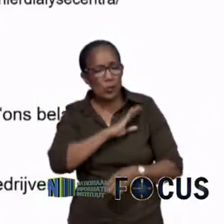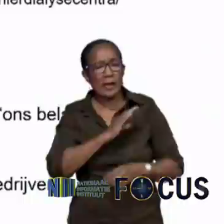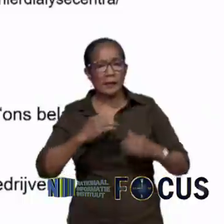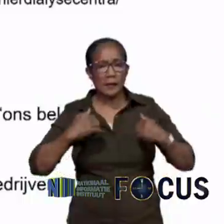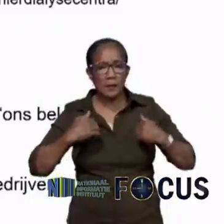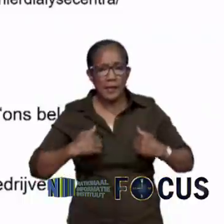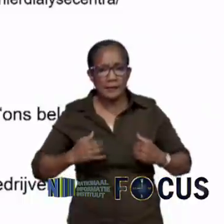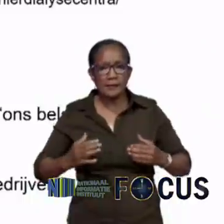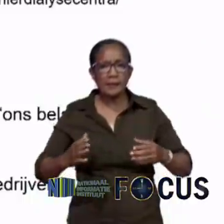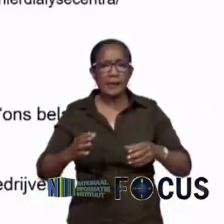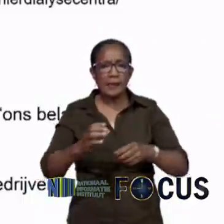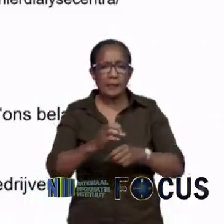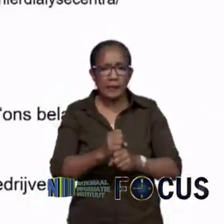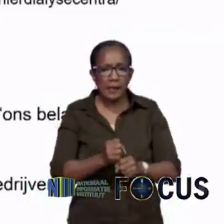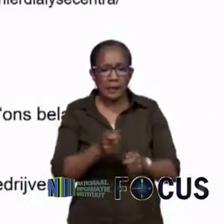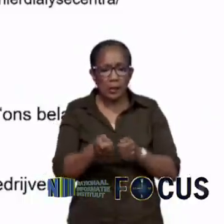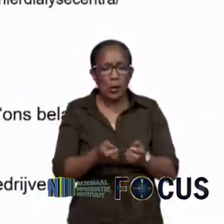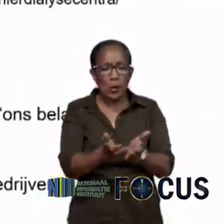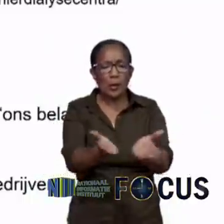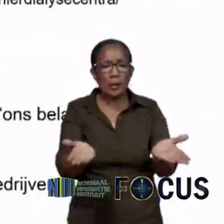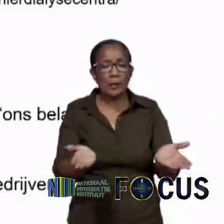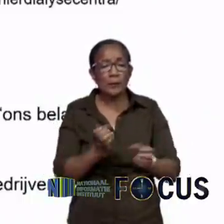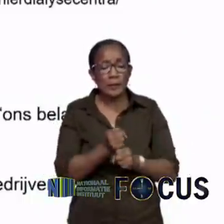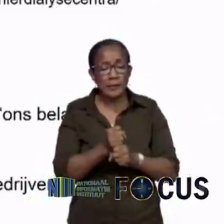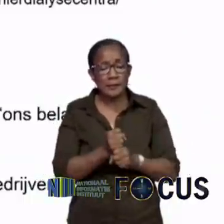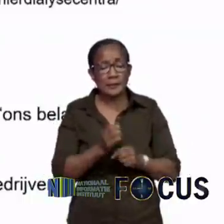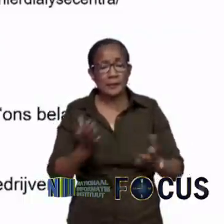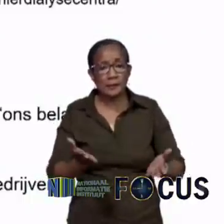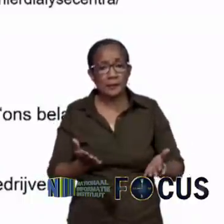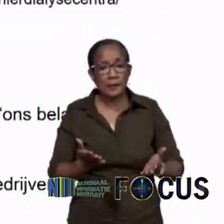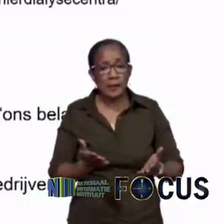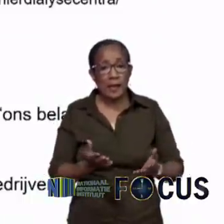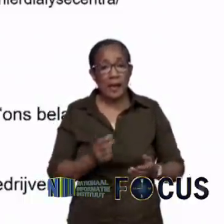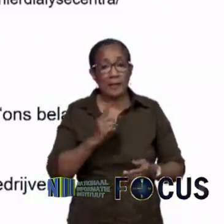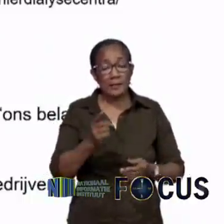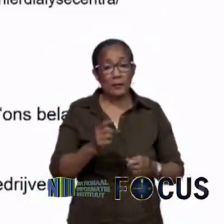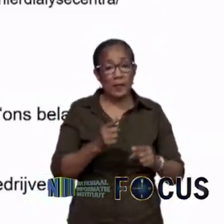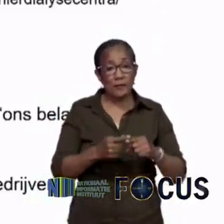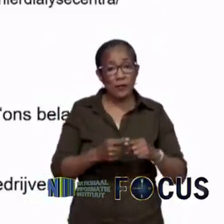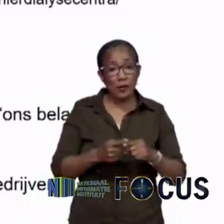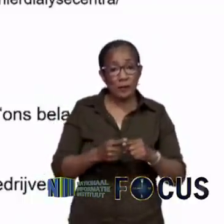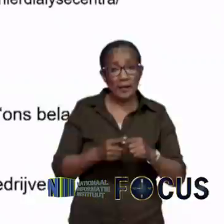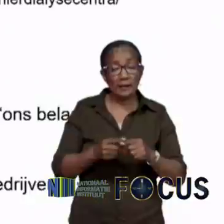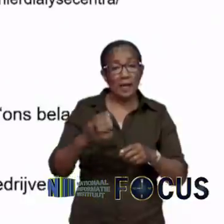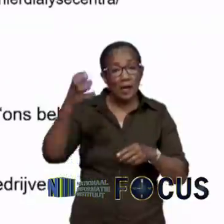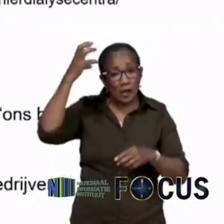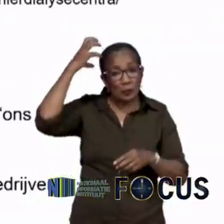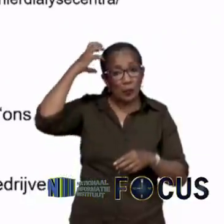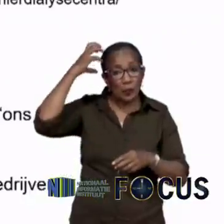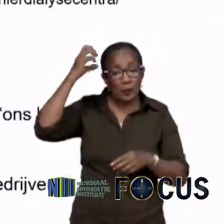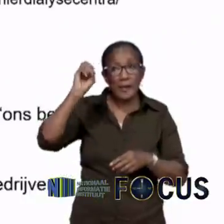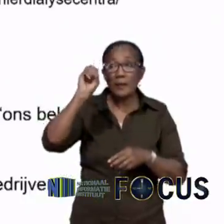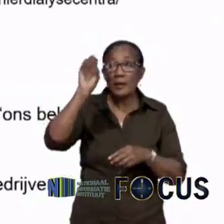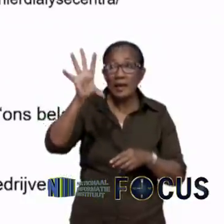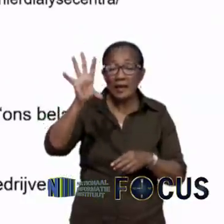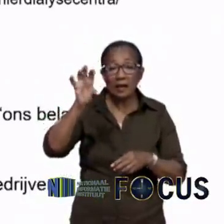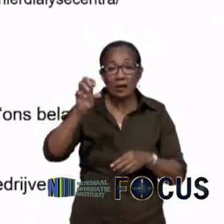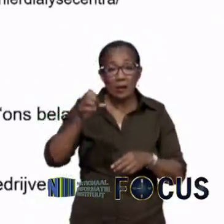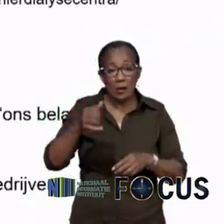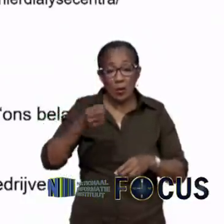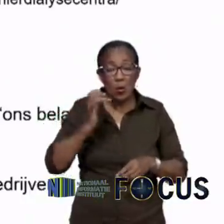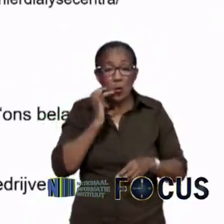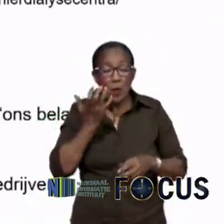service dienst. Heeft de ogen op wat storing van president, maar voor storing dienst. Dat de man dat hij